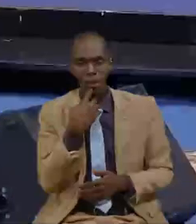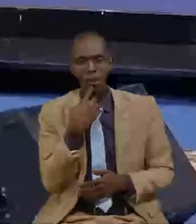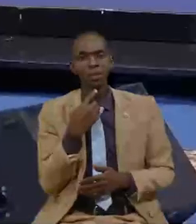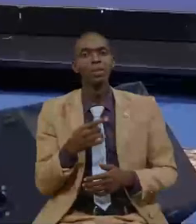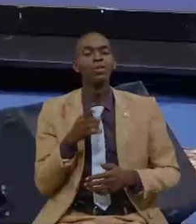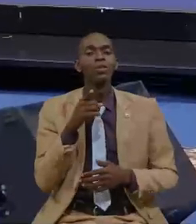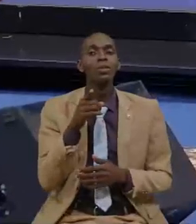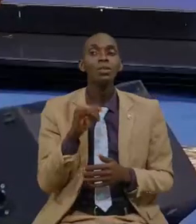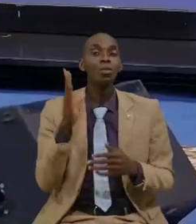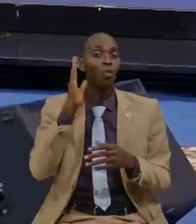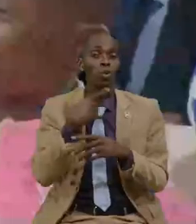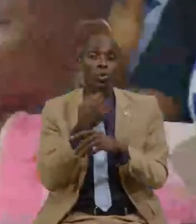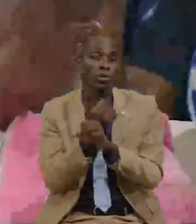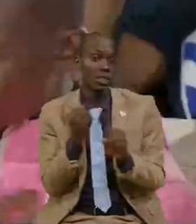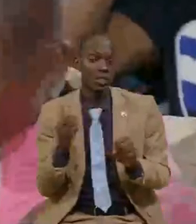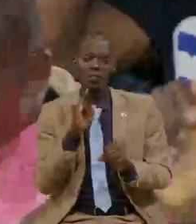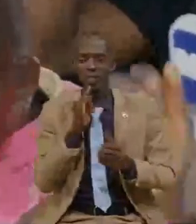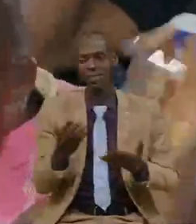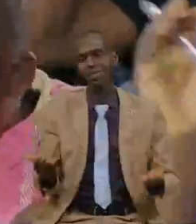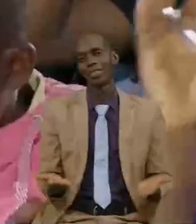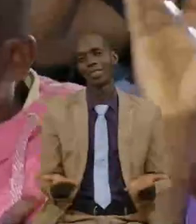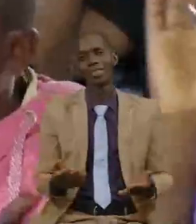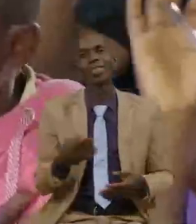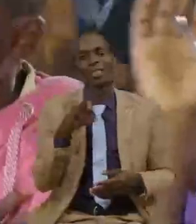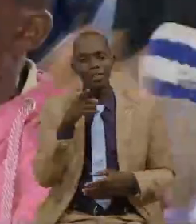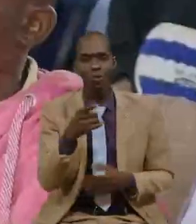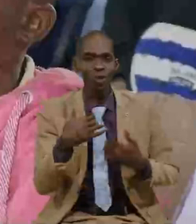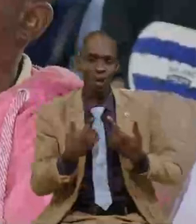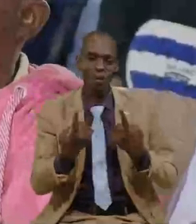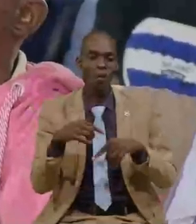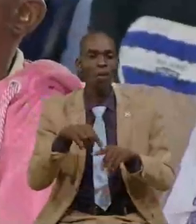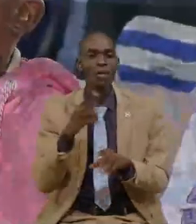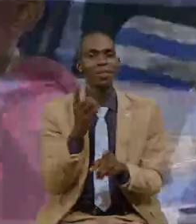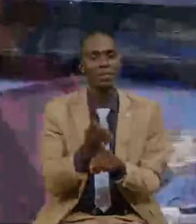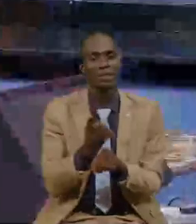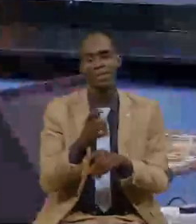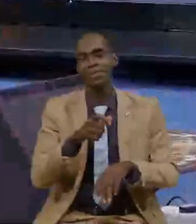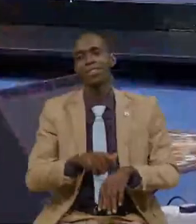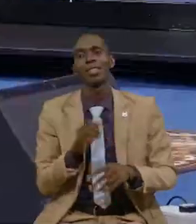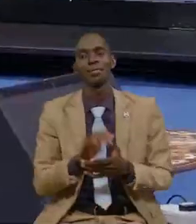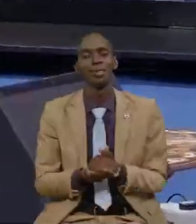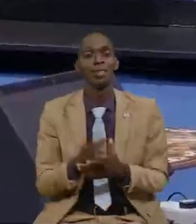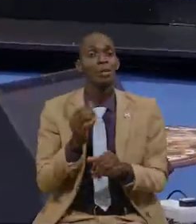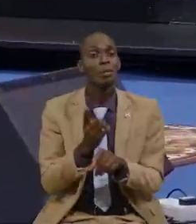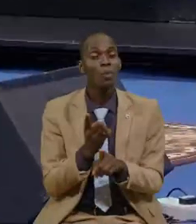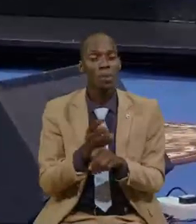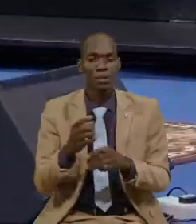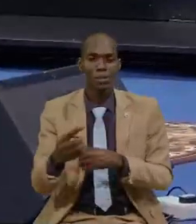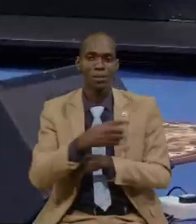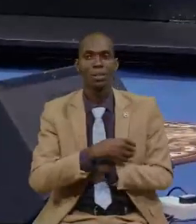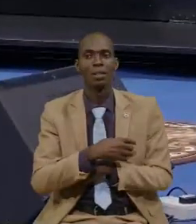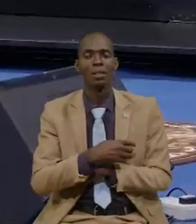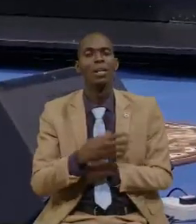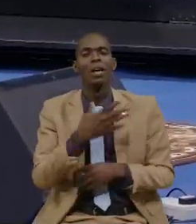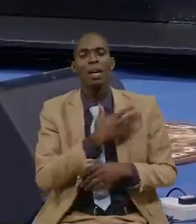sauver est ici. Vous êtes venu au bon moment, au bon jour. Alors, le chef de